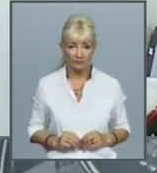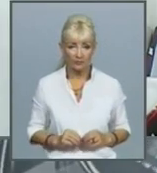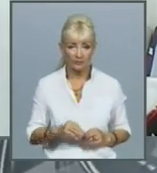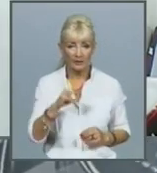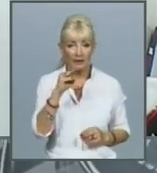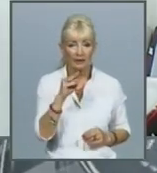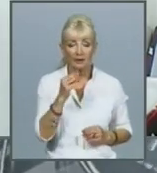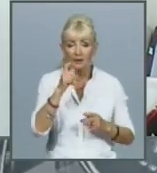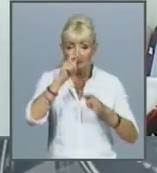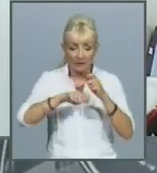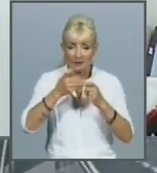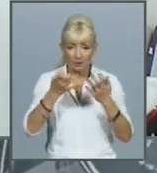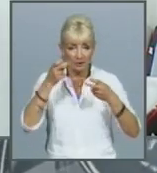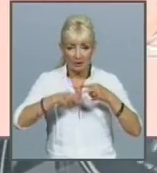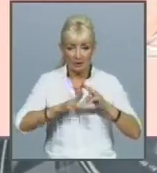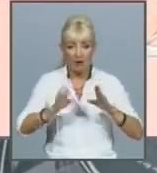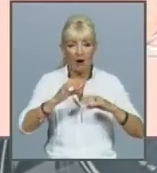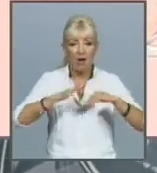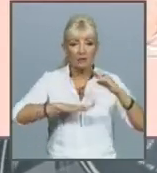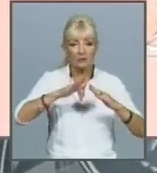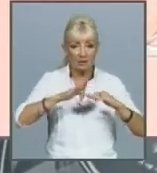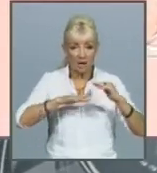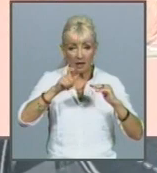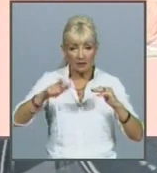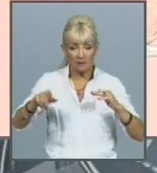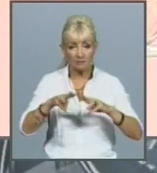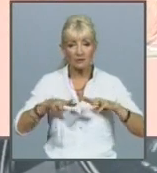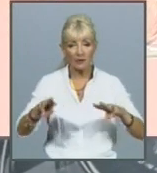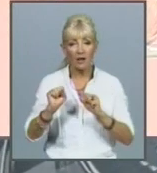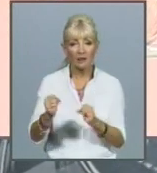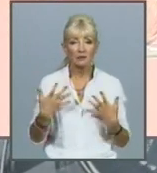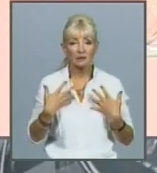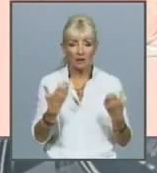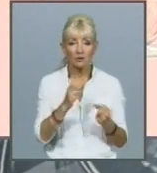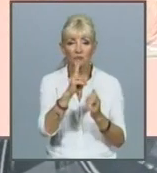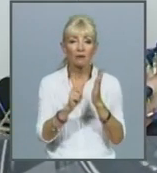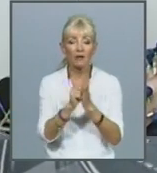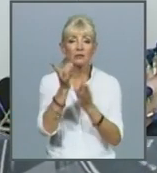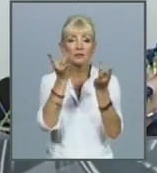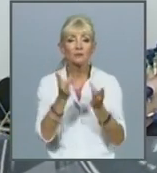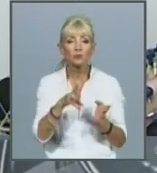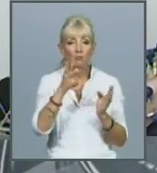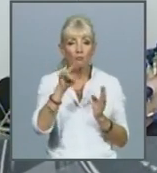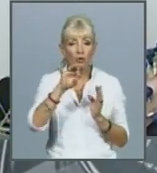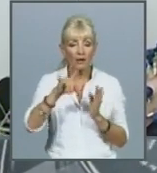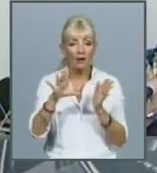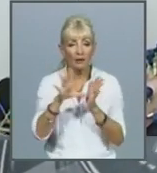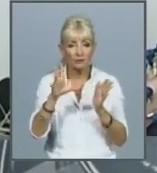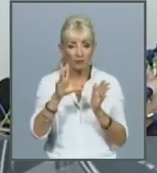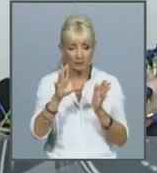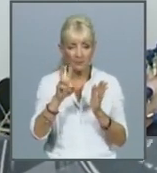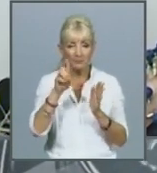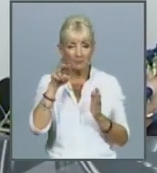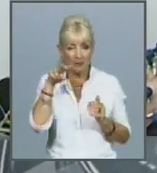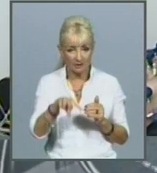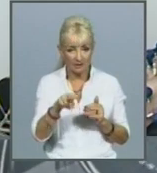Тестування ще не завершено, а фахівці Мінохорони здоров'я, які поки запустили спрощену модель електронних лікарняних листків